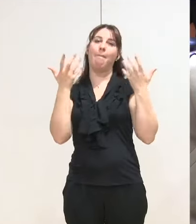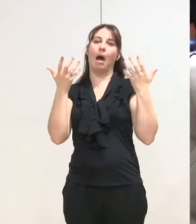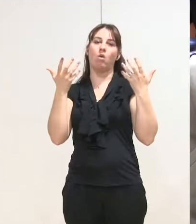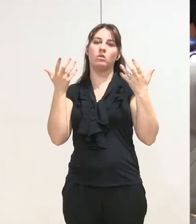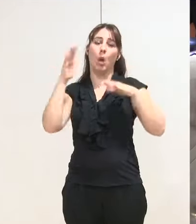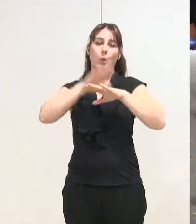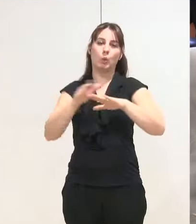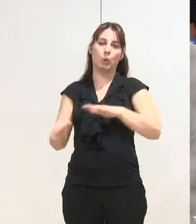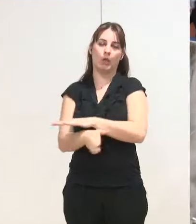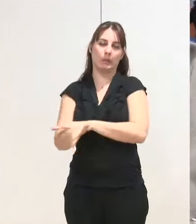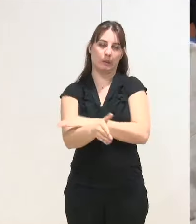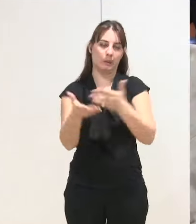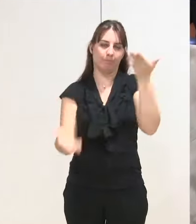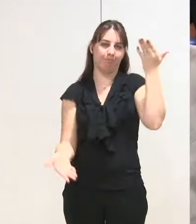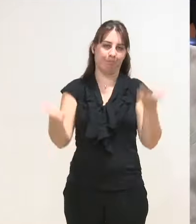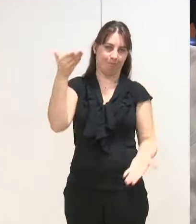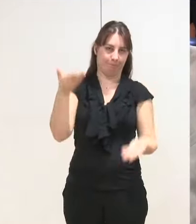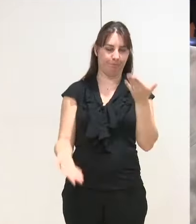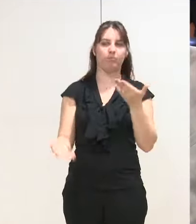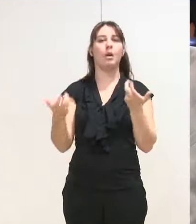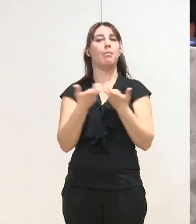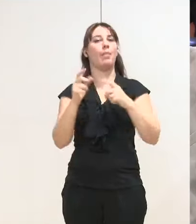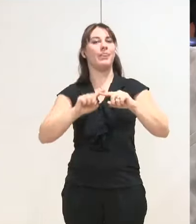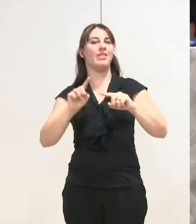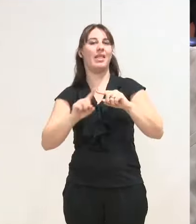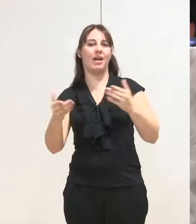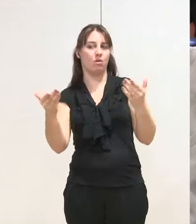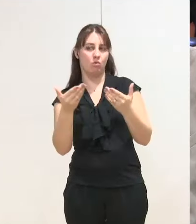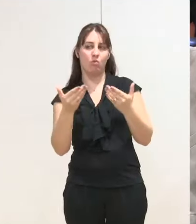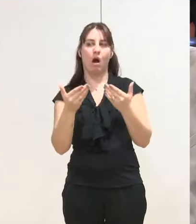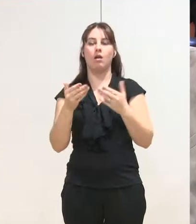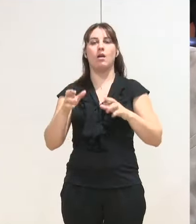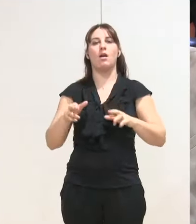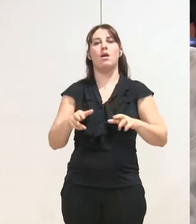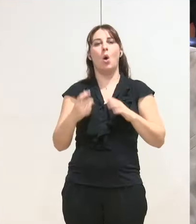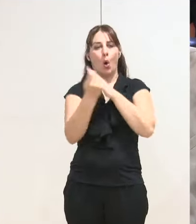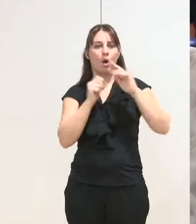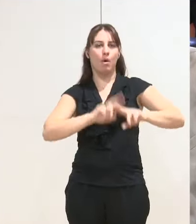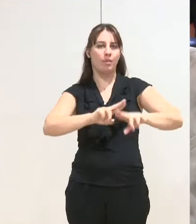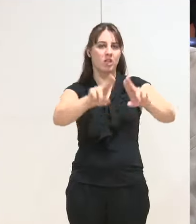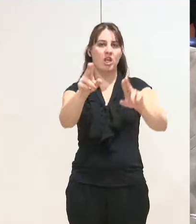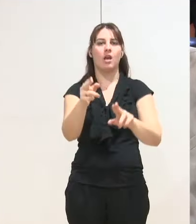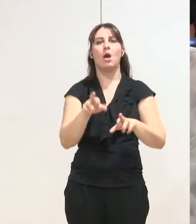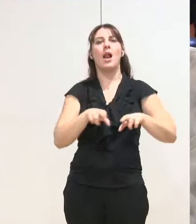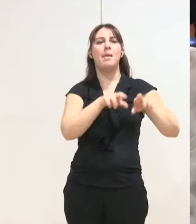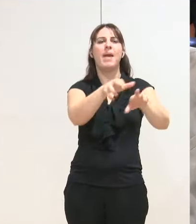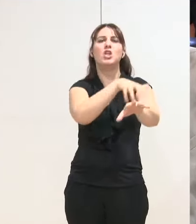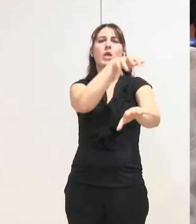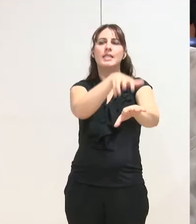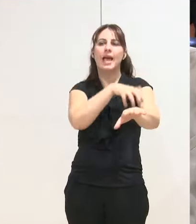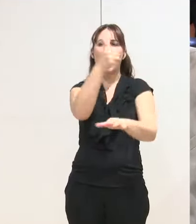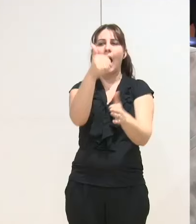effet quelques détails comme le réaménagement des berges de l'iser la bagatelle d'un million d'euros le